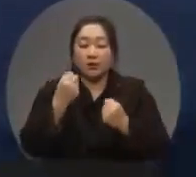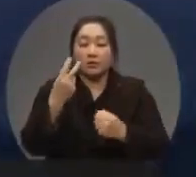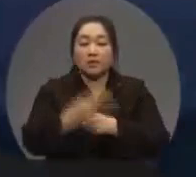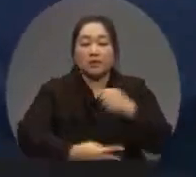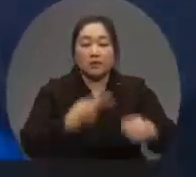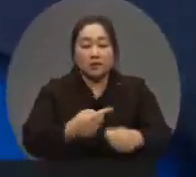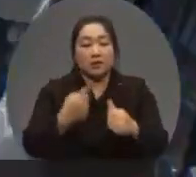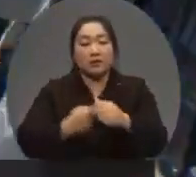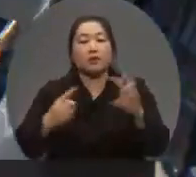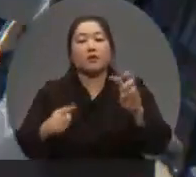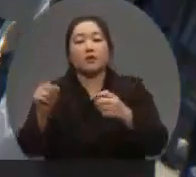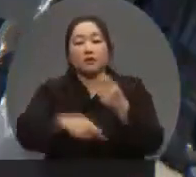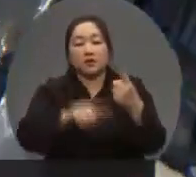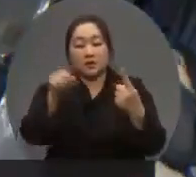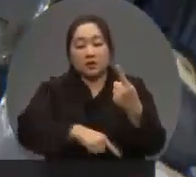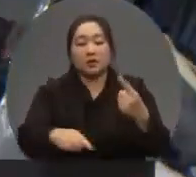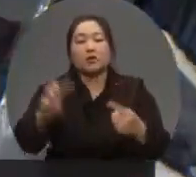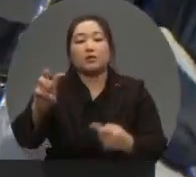지원됩니다